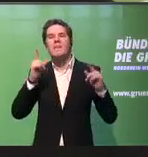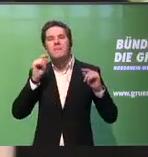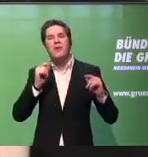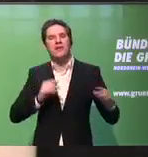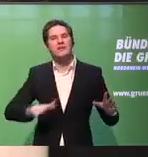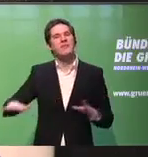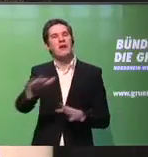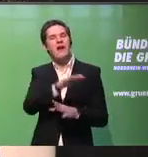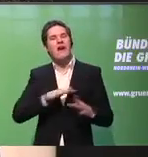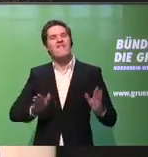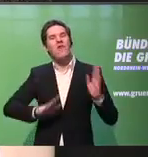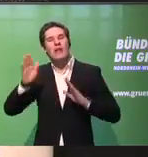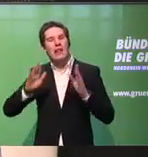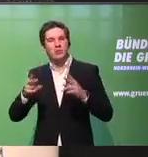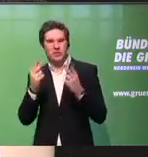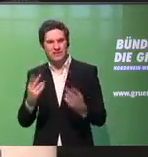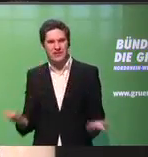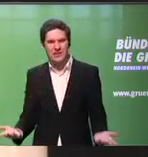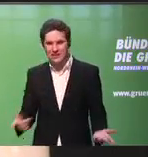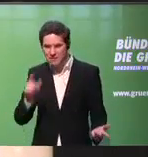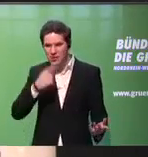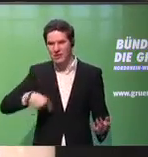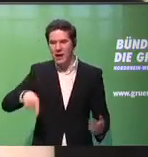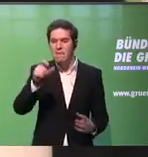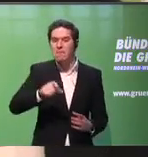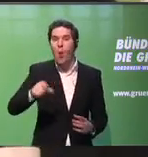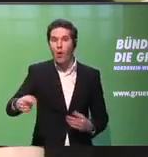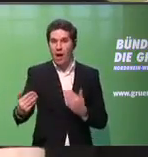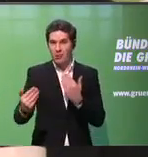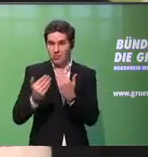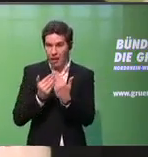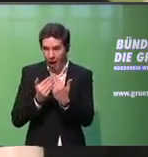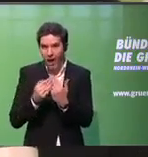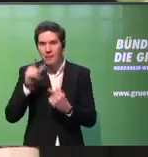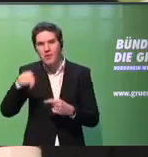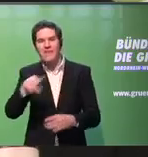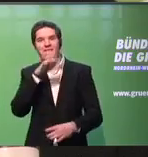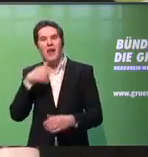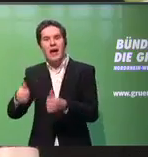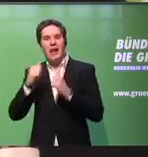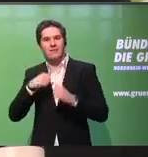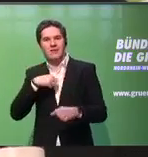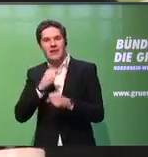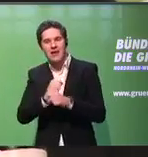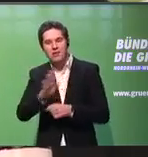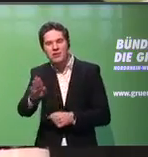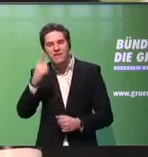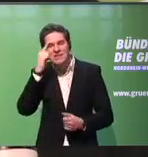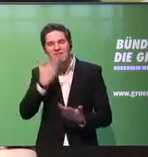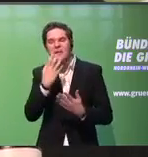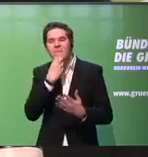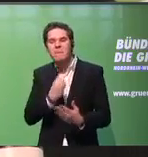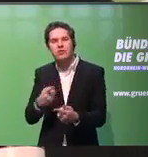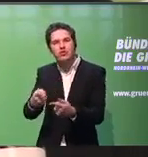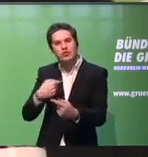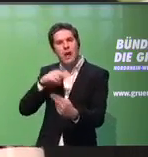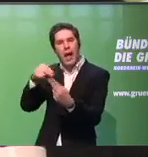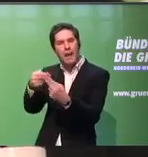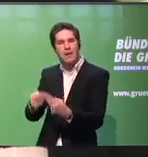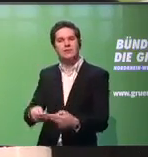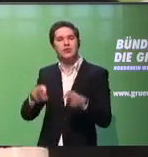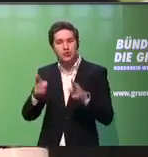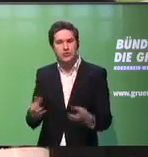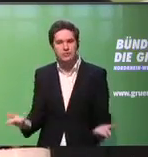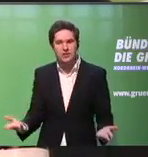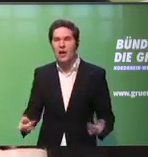Konzept. Umso näher man an den Bürgern dran ist, umso besser kann man ihre Bedürfnisse und Anforderungen kennen. Auf der anderen Seite könnte ich aber auch ein